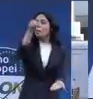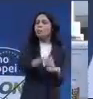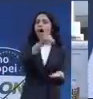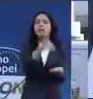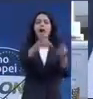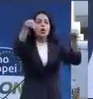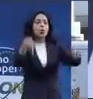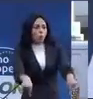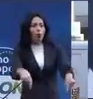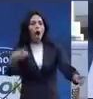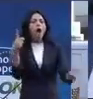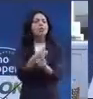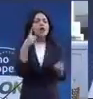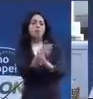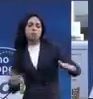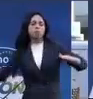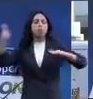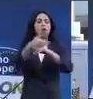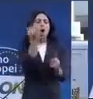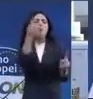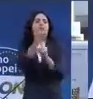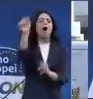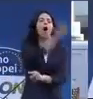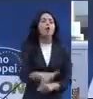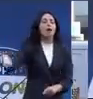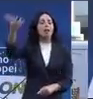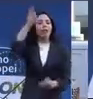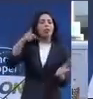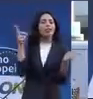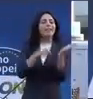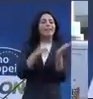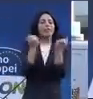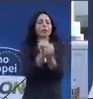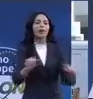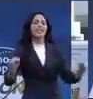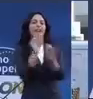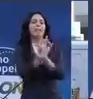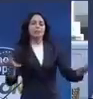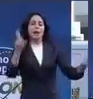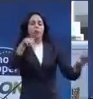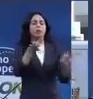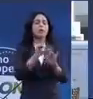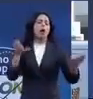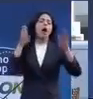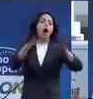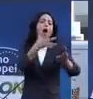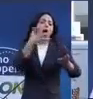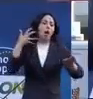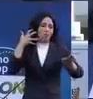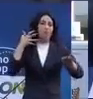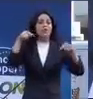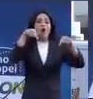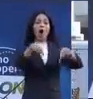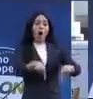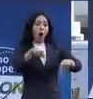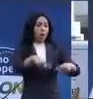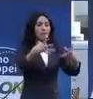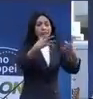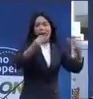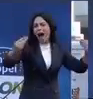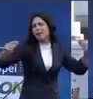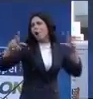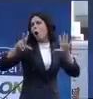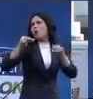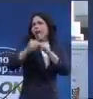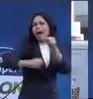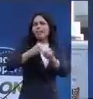e ergersi a difesa dello stato di diritto della democrazia liberale della Libertà Oggi sono 80 anni